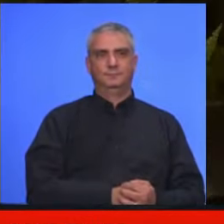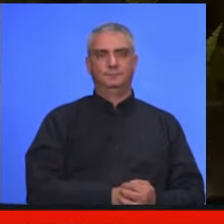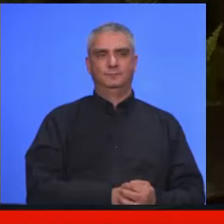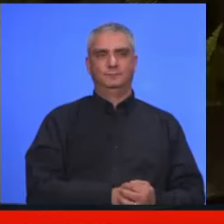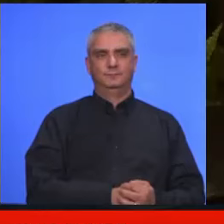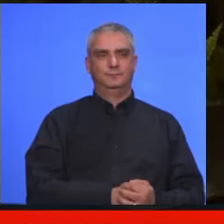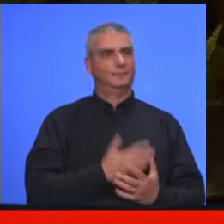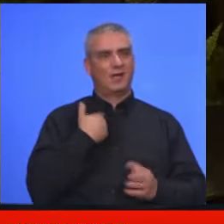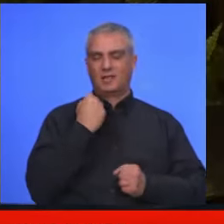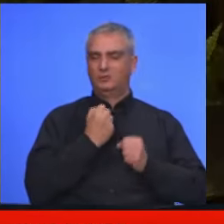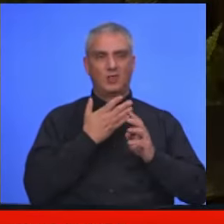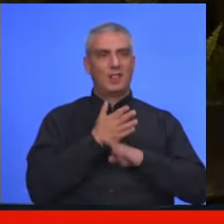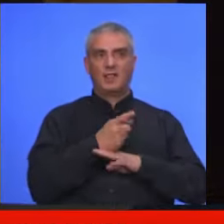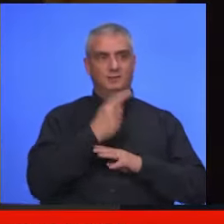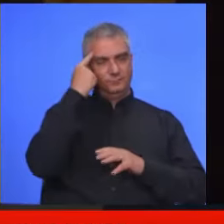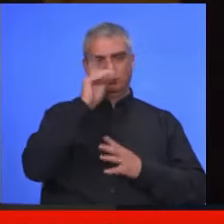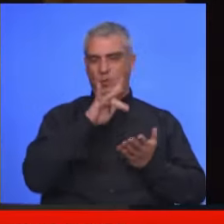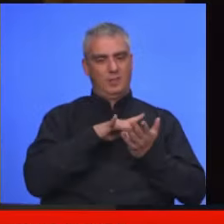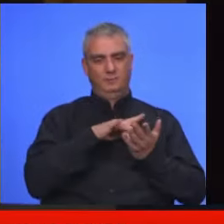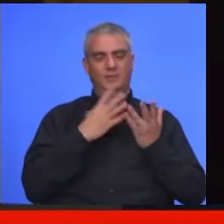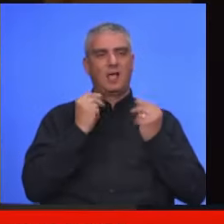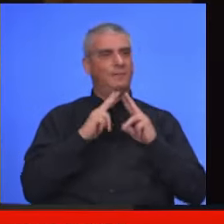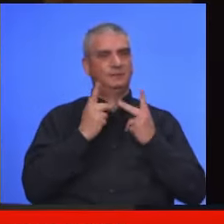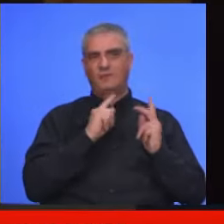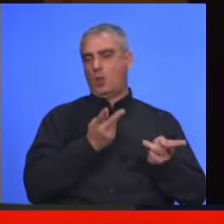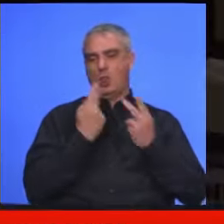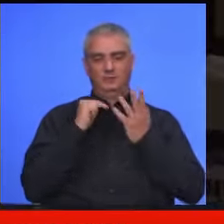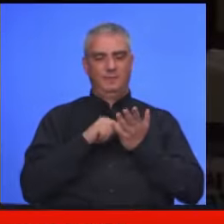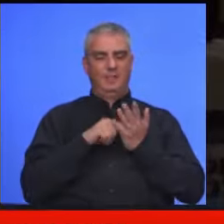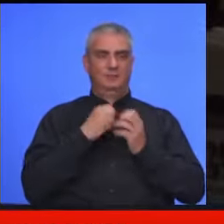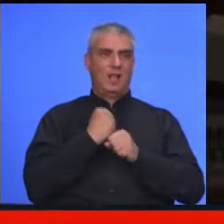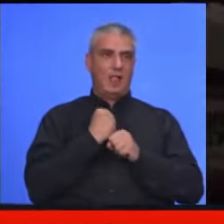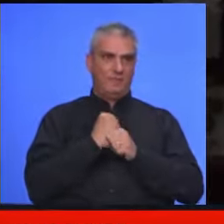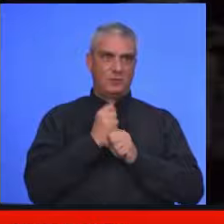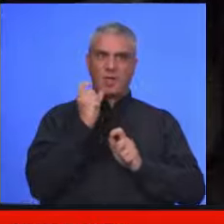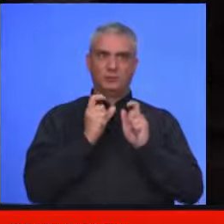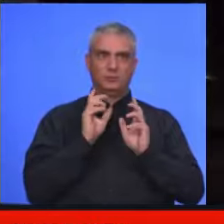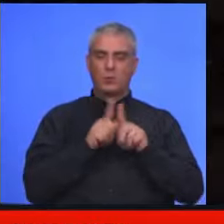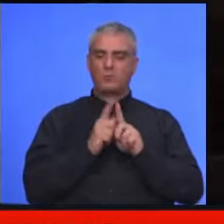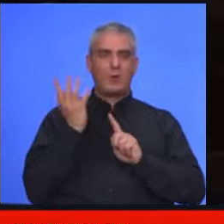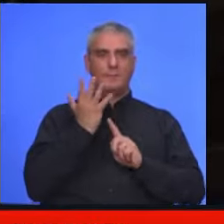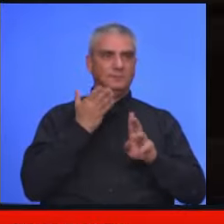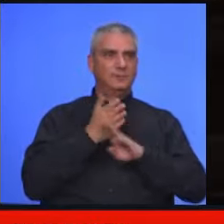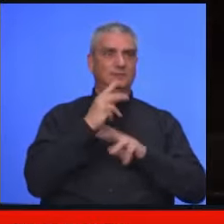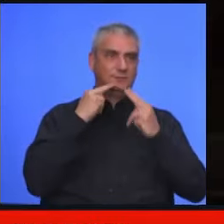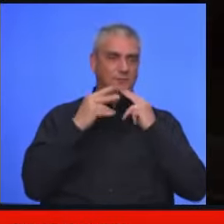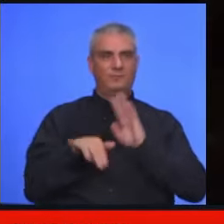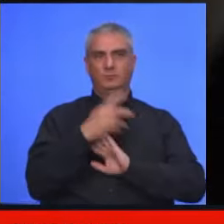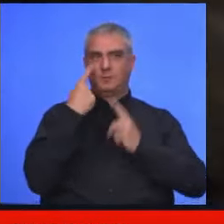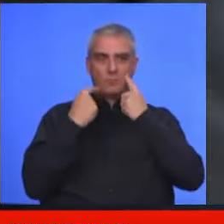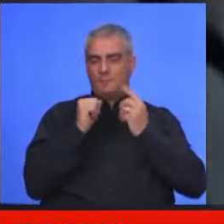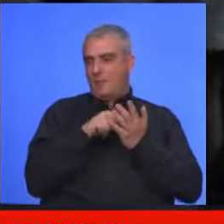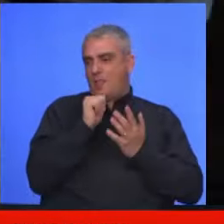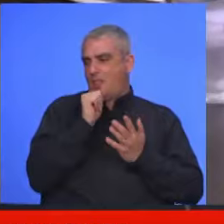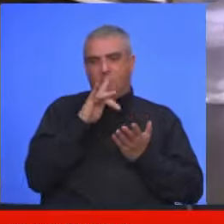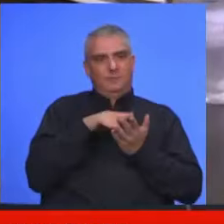היה קשה להיכנס בדלת בידיעה שהוא לא נמצא, והרבה מאוד צוות לא חזר בגלל זה לעבודה. אנשים ממש כאילו מלצרים נכנסים למסעדה ויוצאים בוכים כי הם לא רוצים להיות